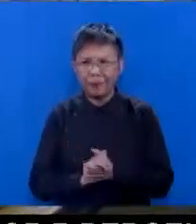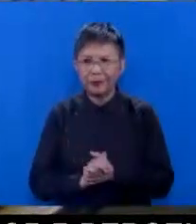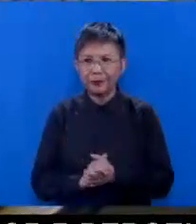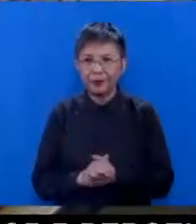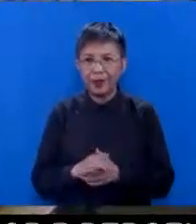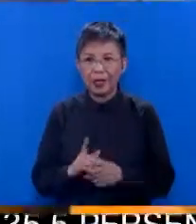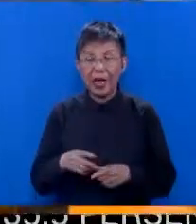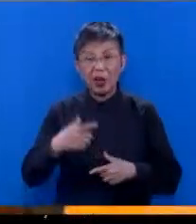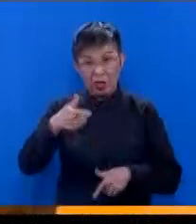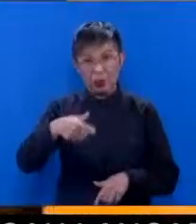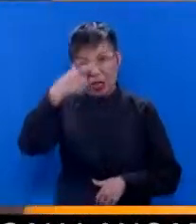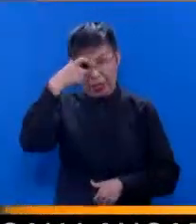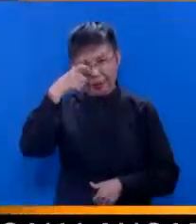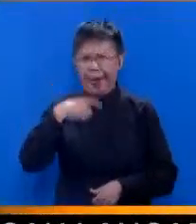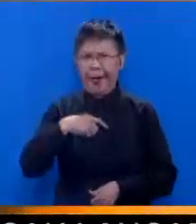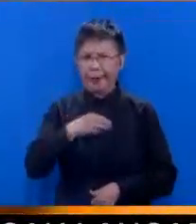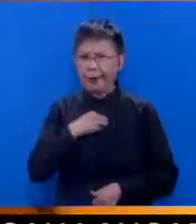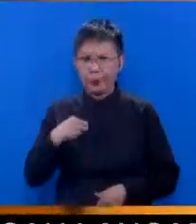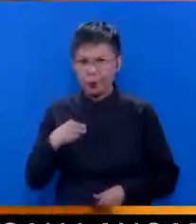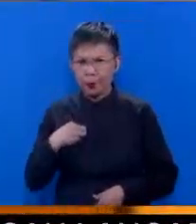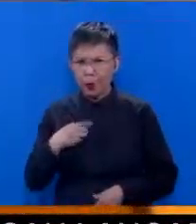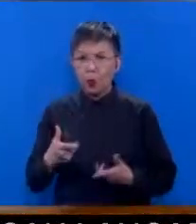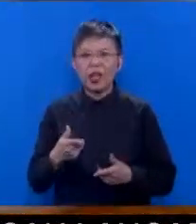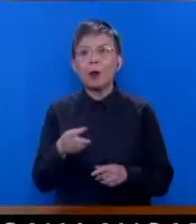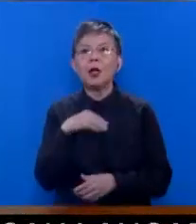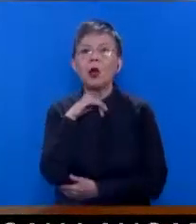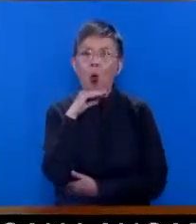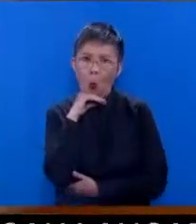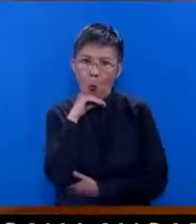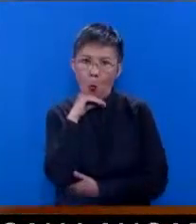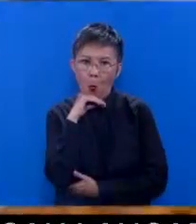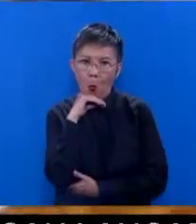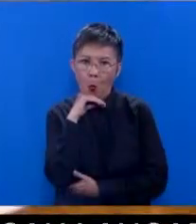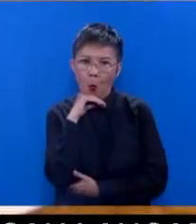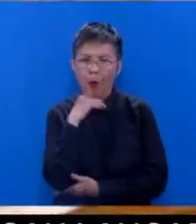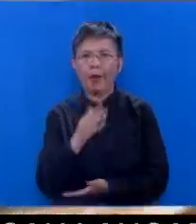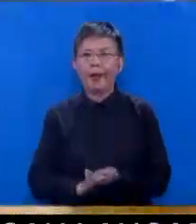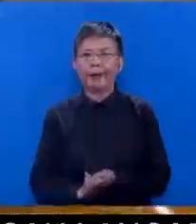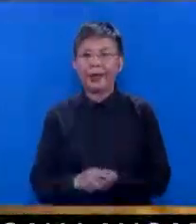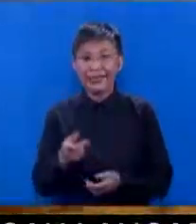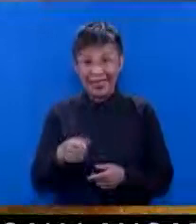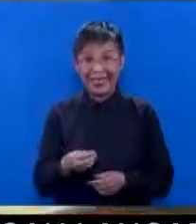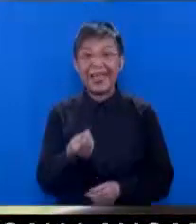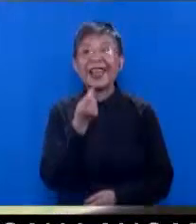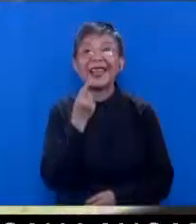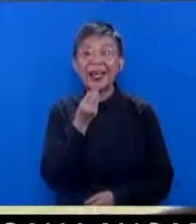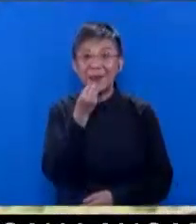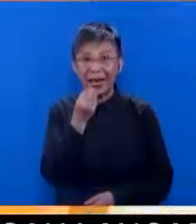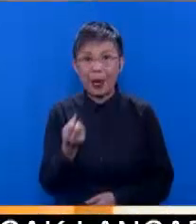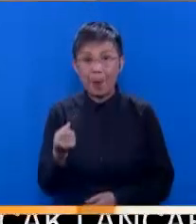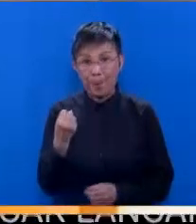Kalau sakit coba diperiksa, siapa tahu penyebabnya karena jomblo. Selamat pagi pemirsa, Reza mau ngajak kulineran makan